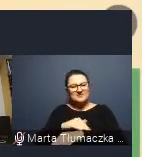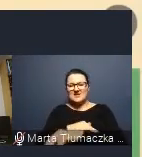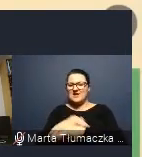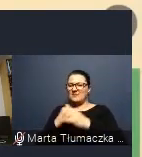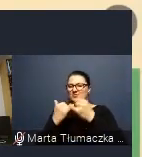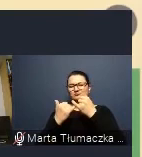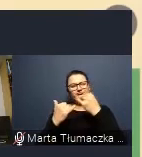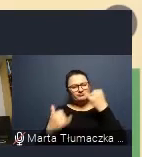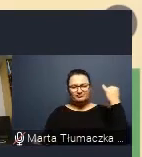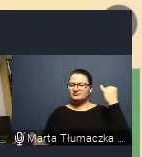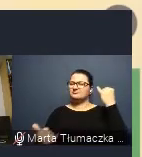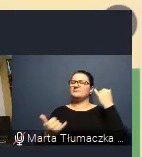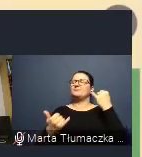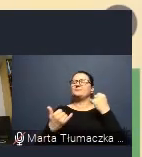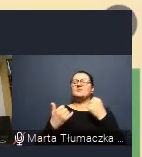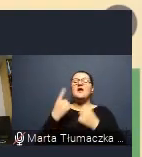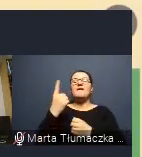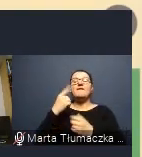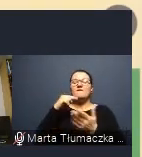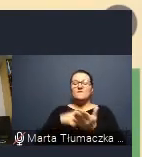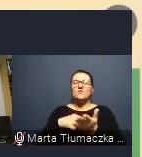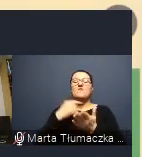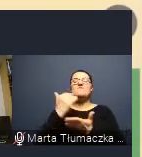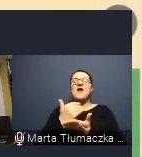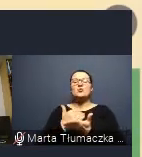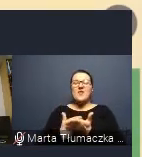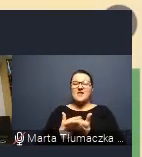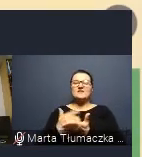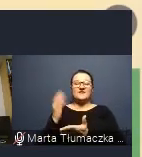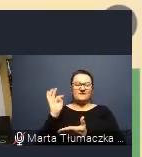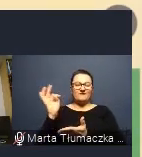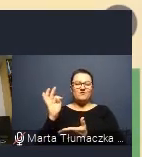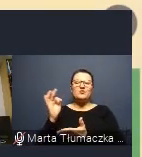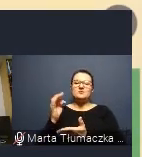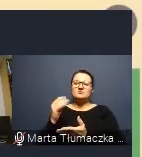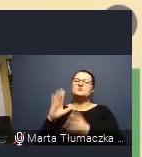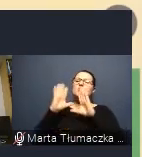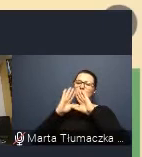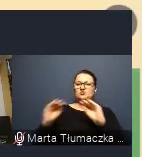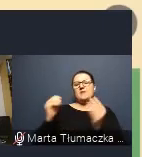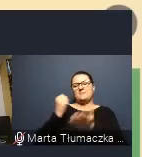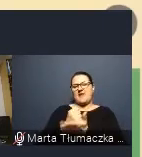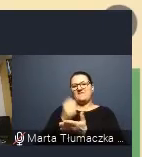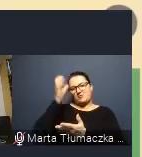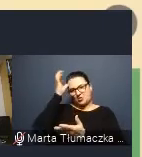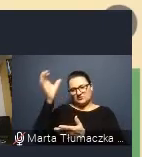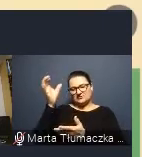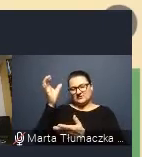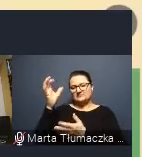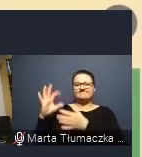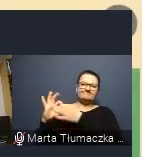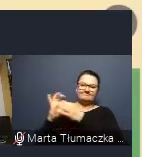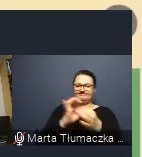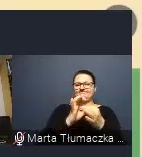I jedynym warunkiem, jaki Ola stawiała, było uszanowanie praw autorskich, czyli